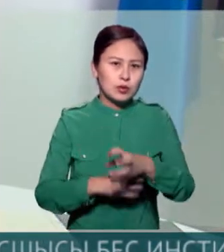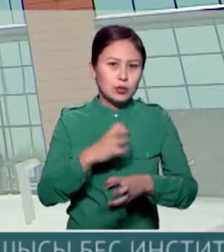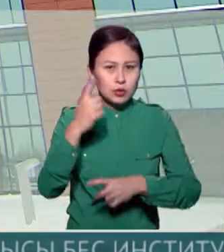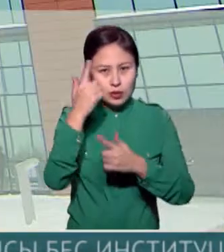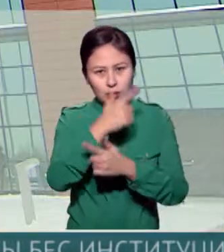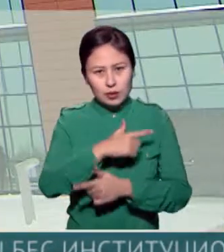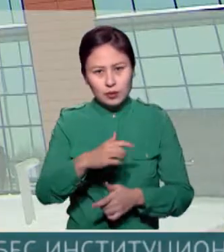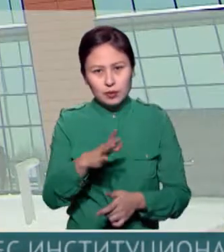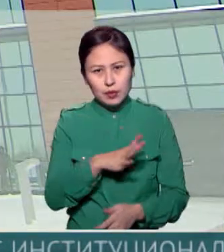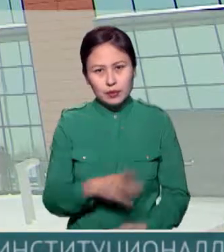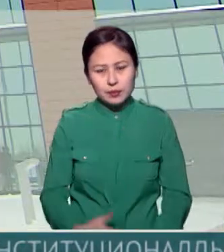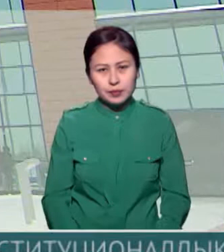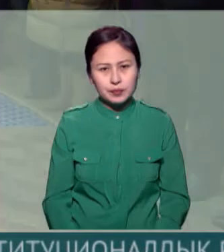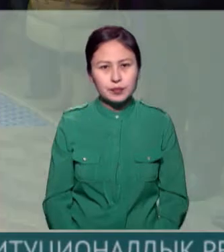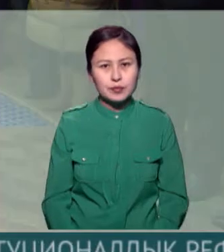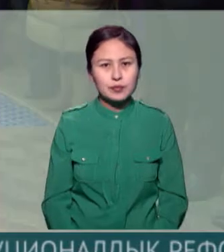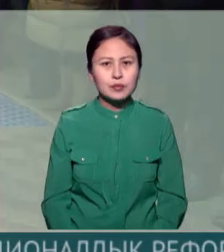құруды ұсынғанын айтты.